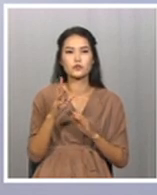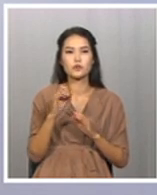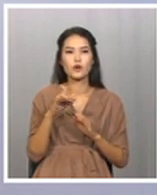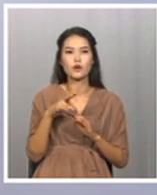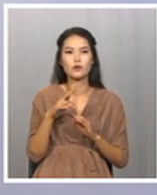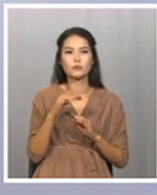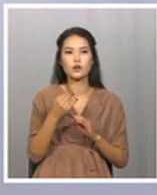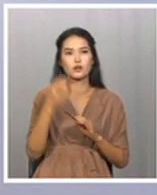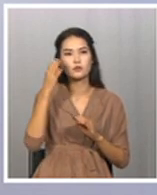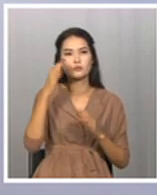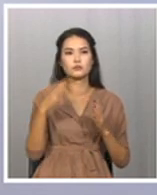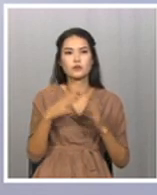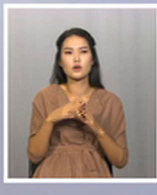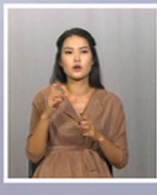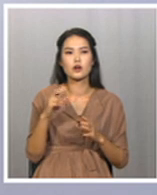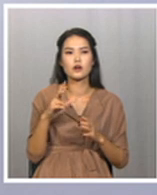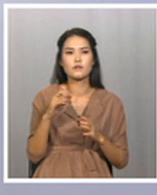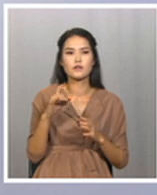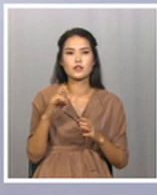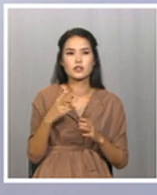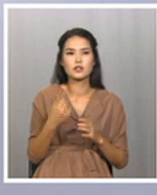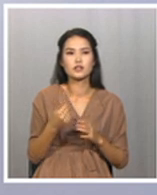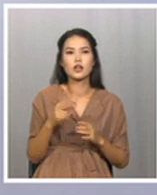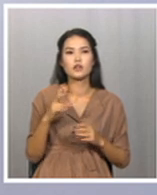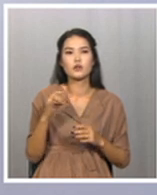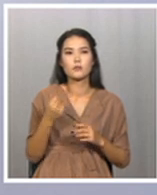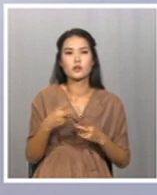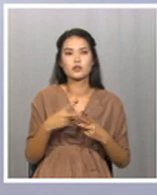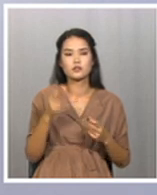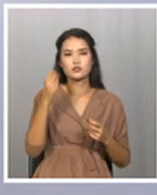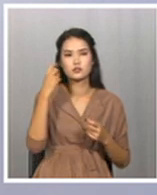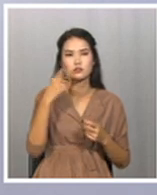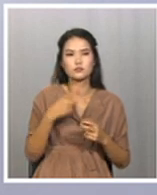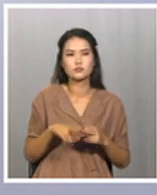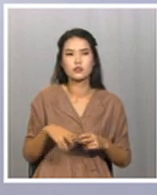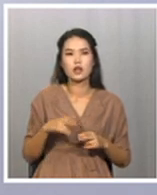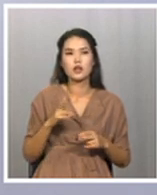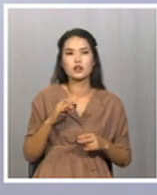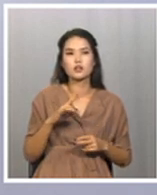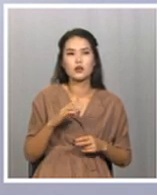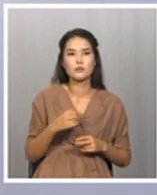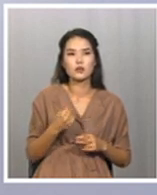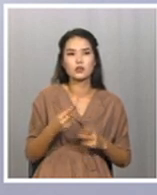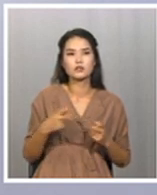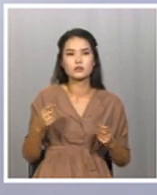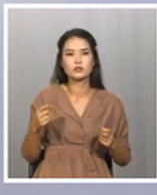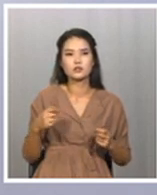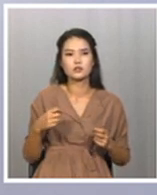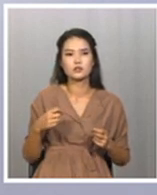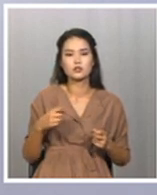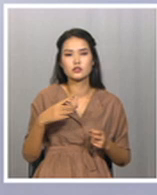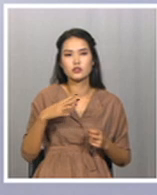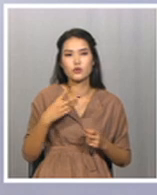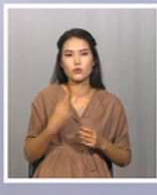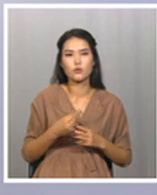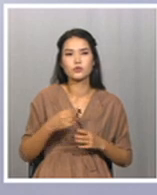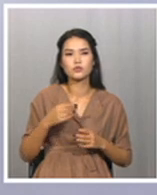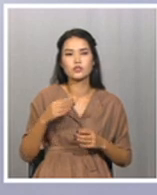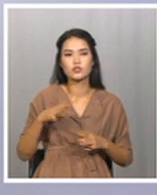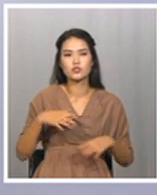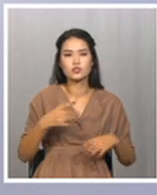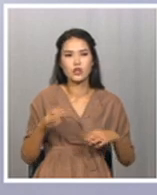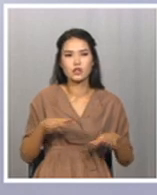нормаль бұрыштық коэффициентіне байланысты нормальдің теңдеуін беру керек. Біз жаңа айттық, нормаль түзу деген ол жанамаға перпендикуляр түзу дедік,